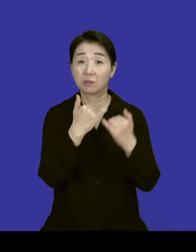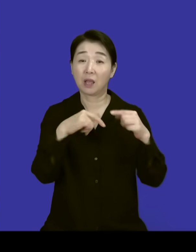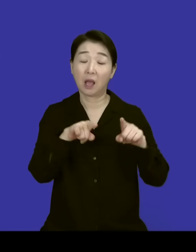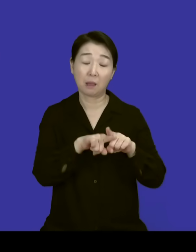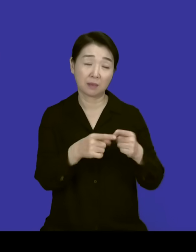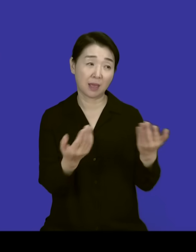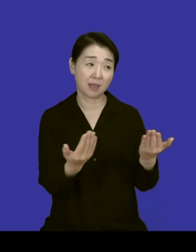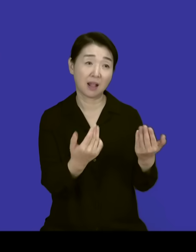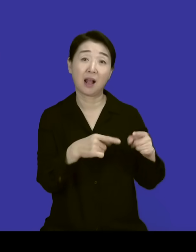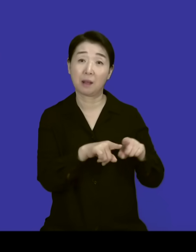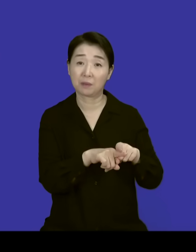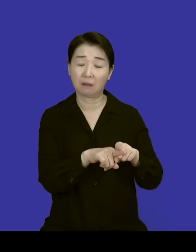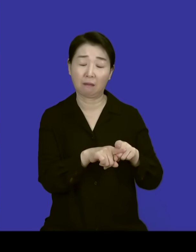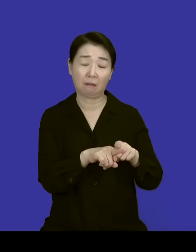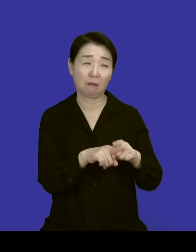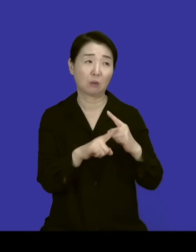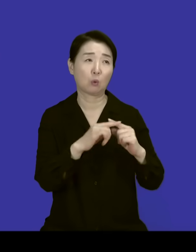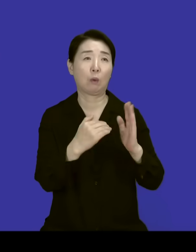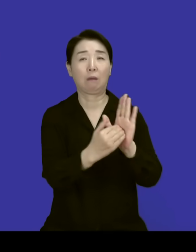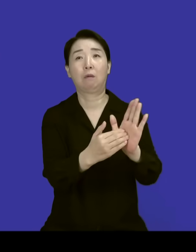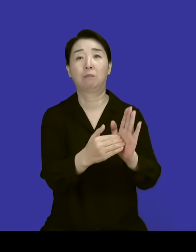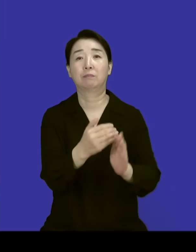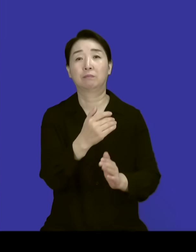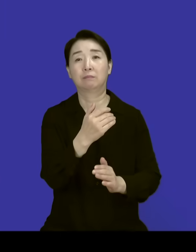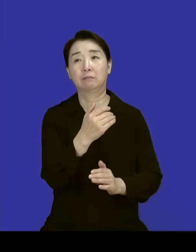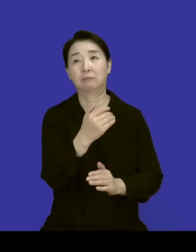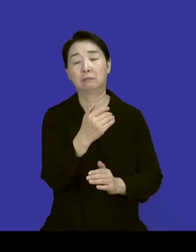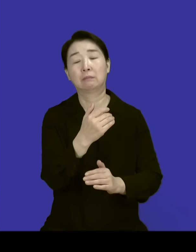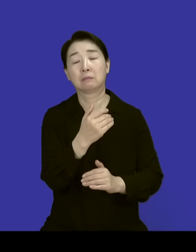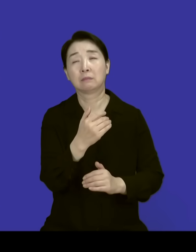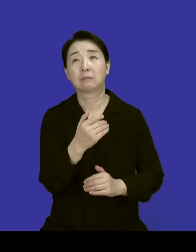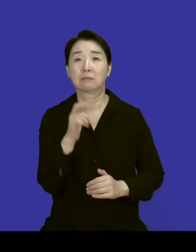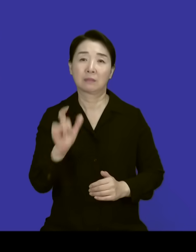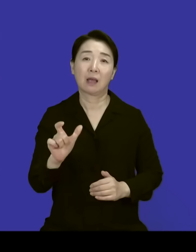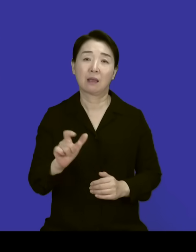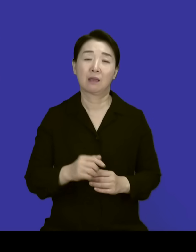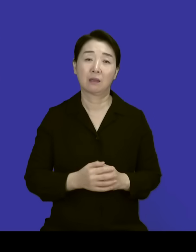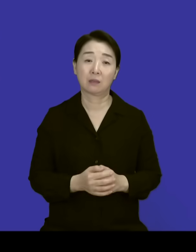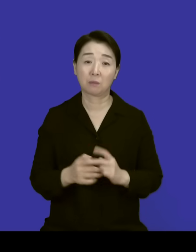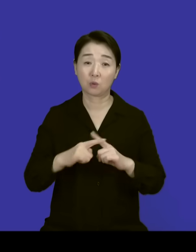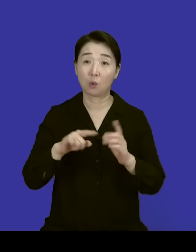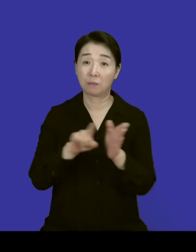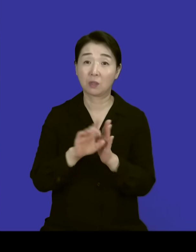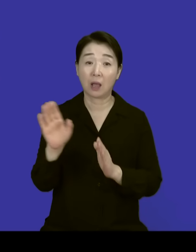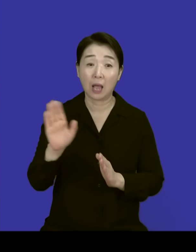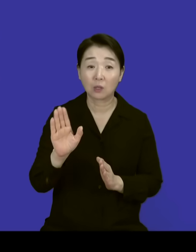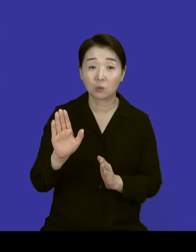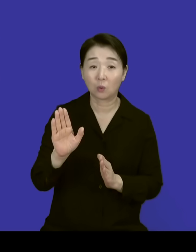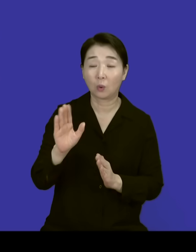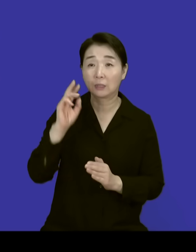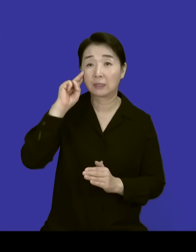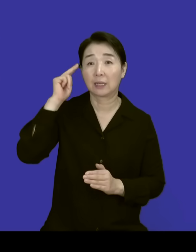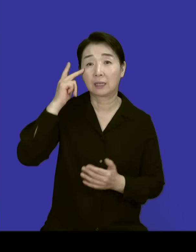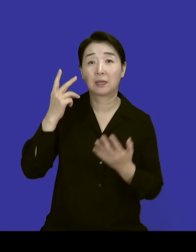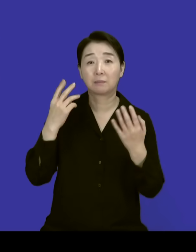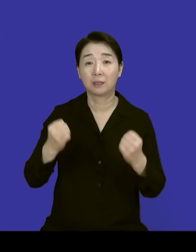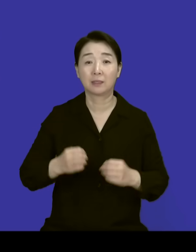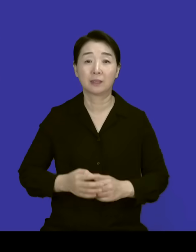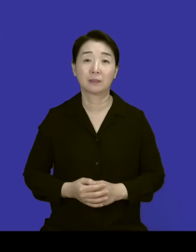네네. 세더라고요. 근데 그게 제가 볼 때 그런 것 같아요. 교회를 믿으라는 게 아닌데 네네. 착각하는 친구들이 너무 많아요.